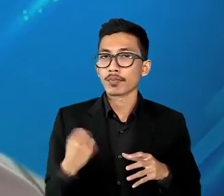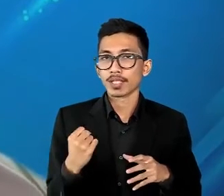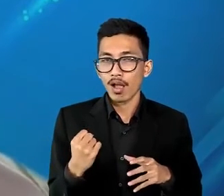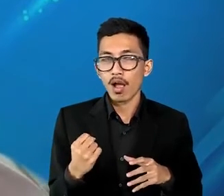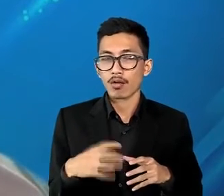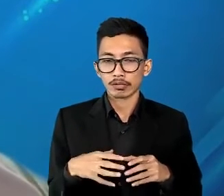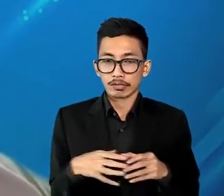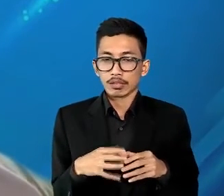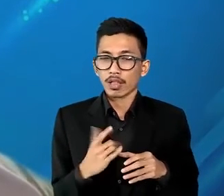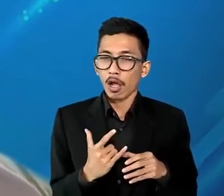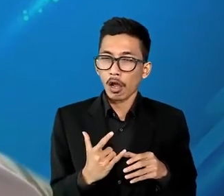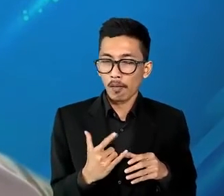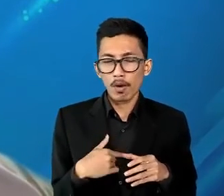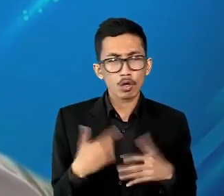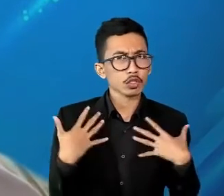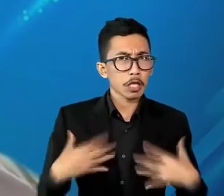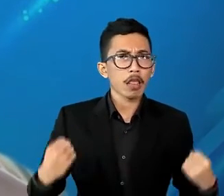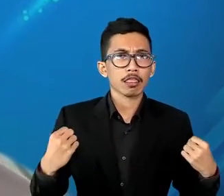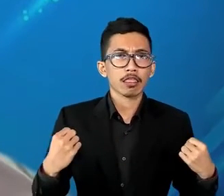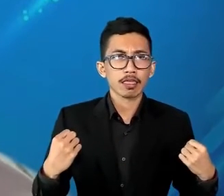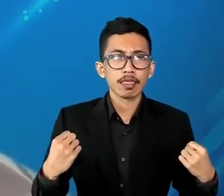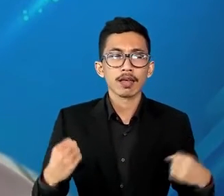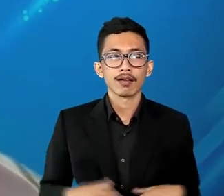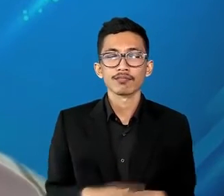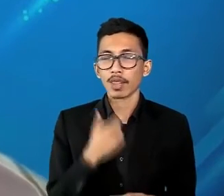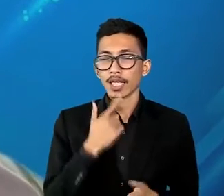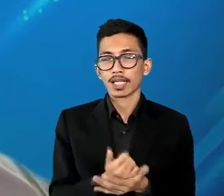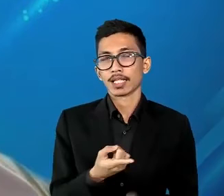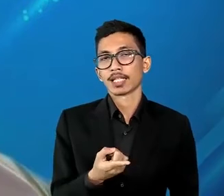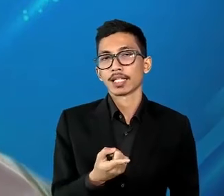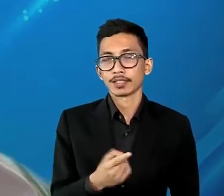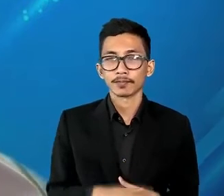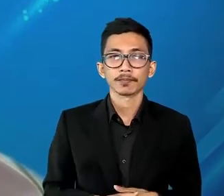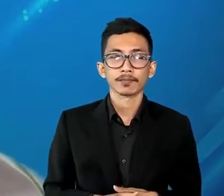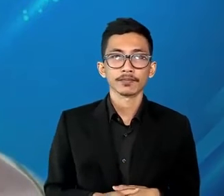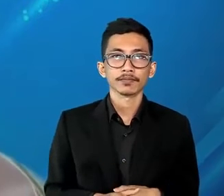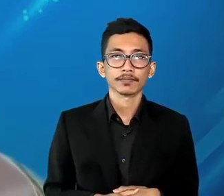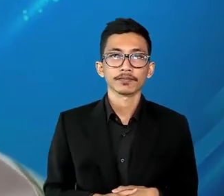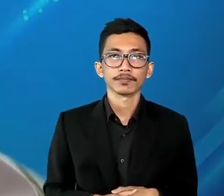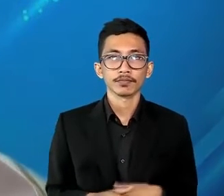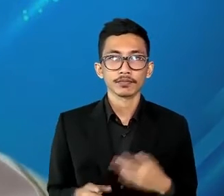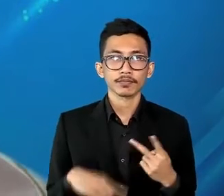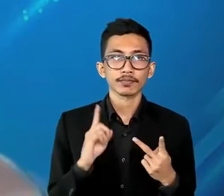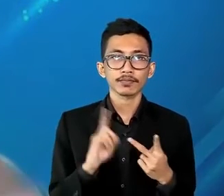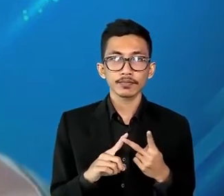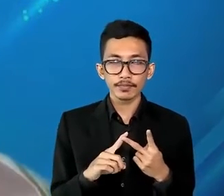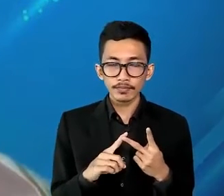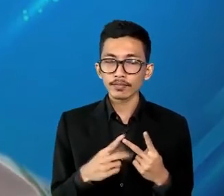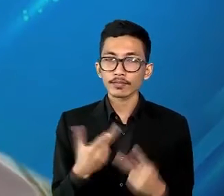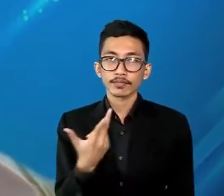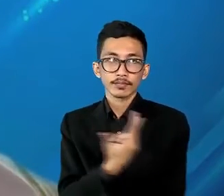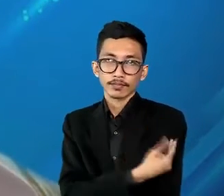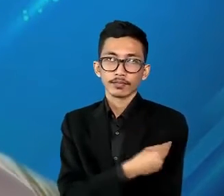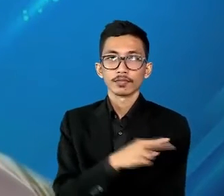sehat. Itu yang salah satu yang penting juga. Kemudian yang kedua tentunya vaksinasi.